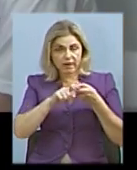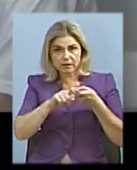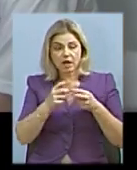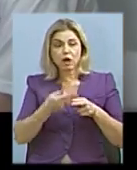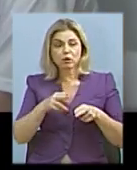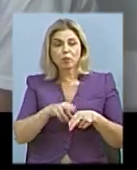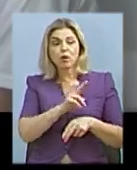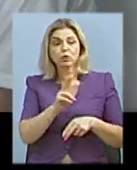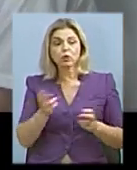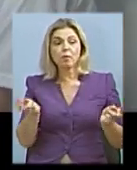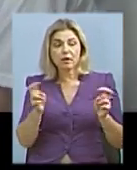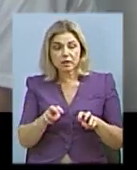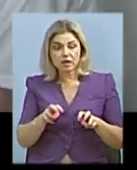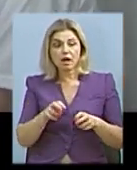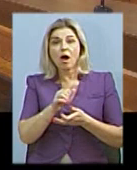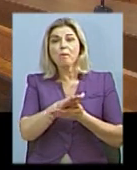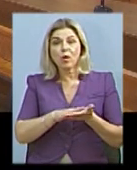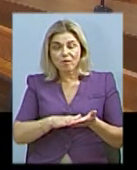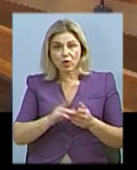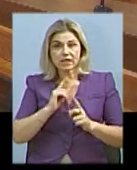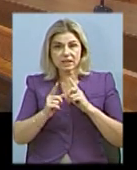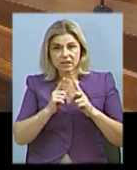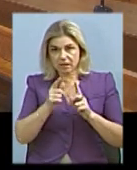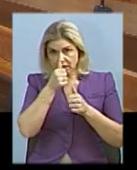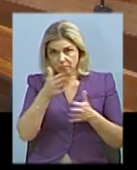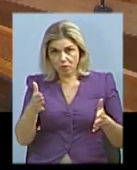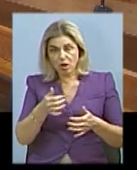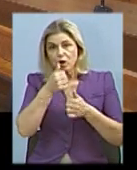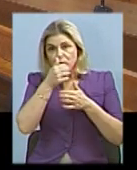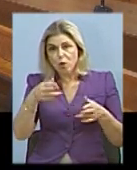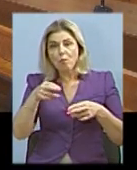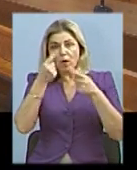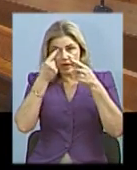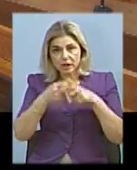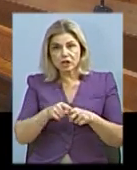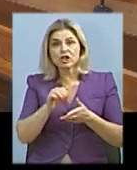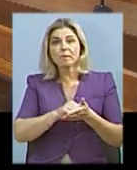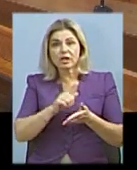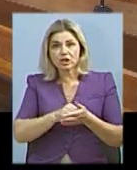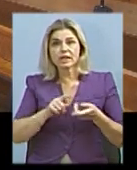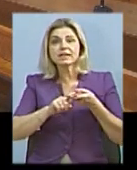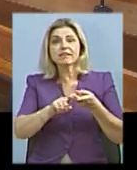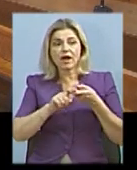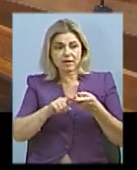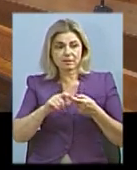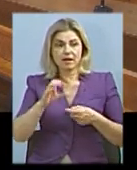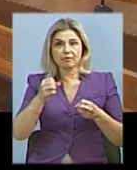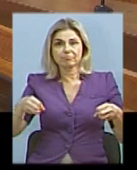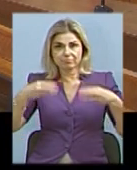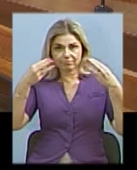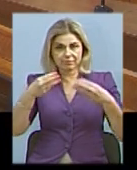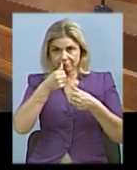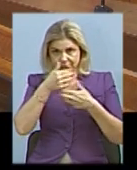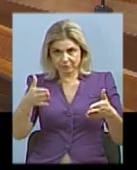Одеського суду, довести не можна. Неможливо зв'язатись по технічним причинам, так? Так. А що спеціаліст у